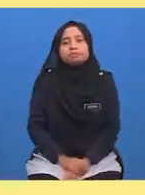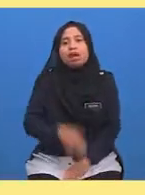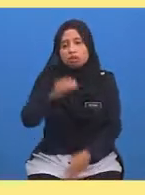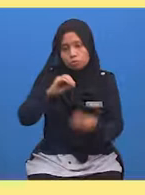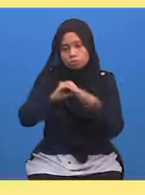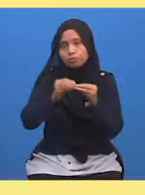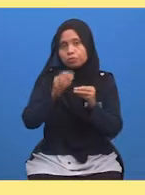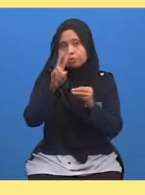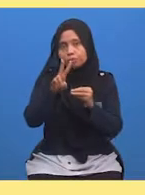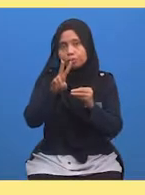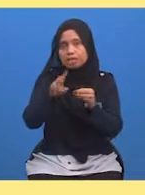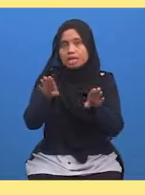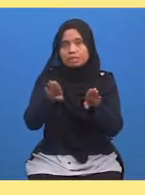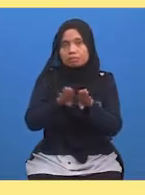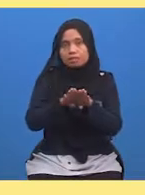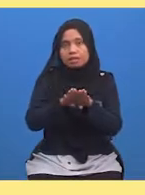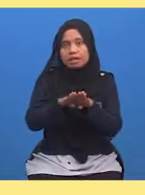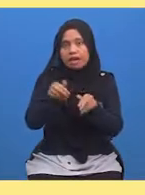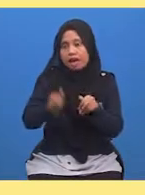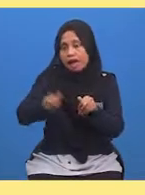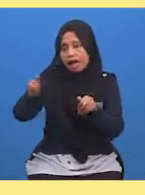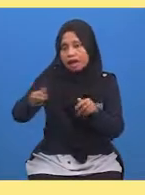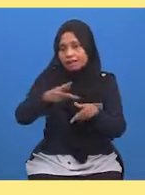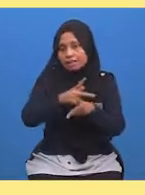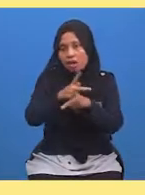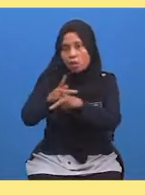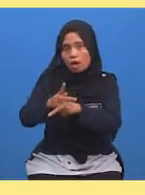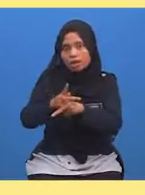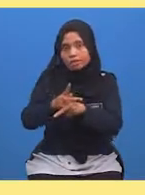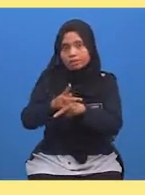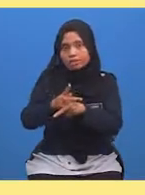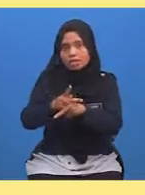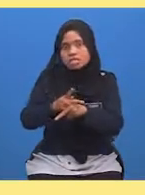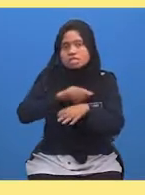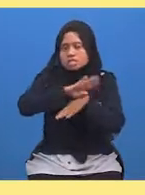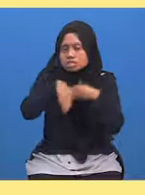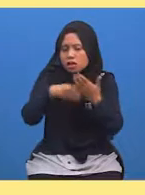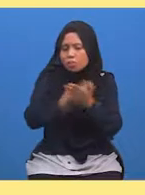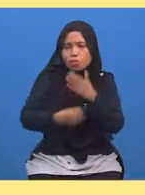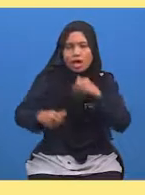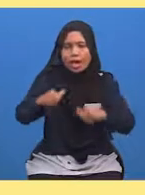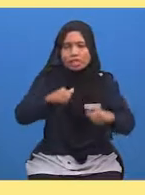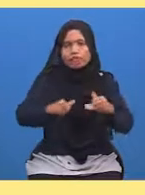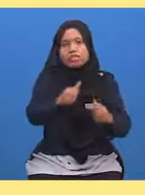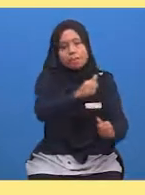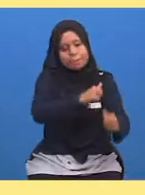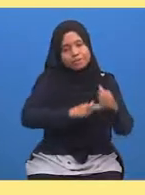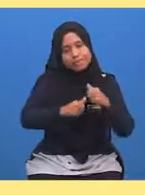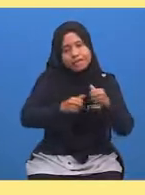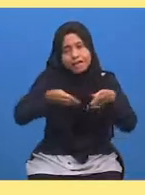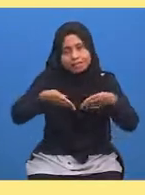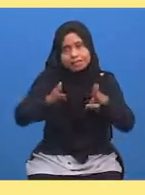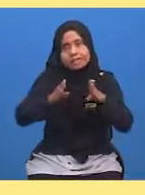kedua, sebagai alat kawalan di mana segala aktiviti perniagaan